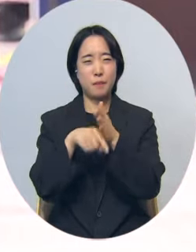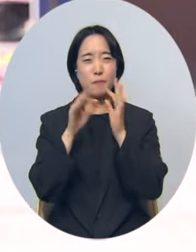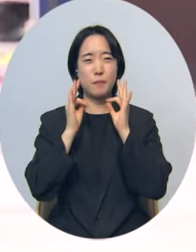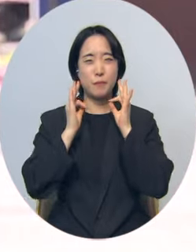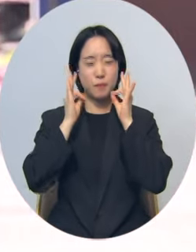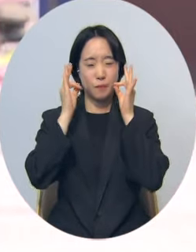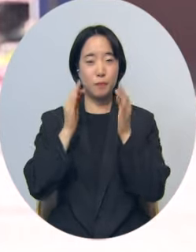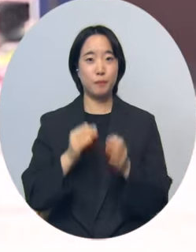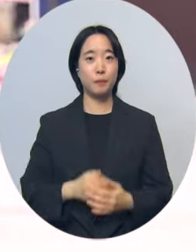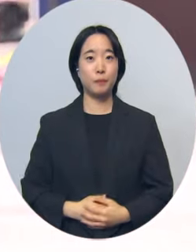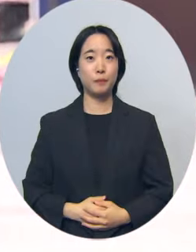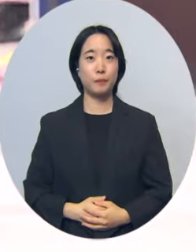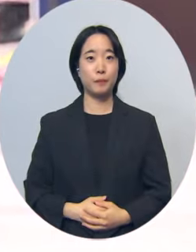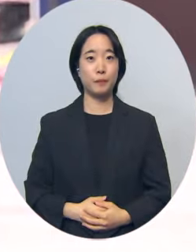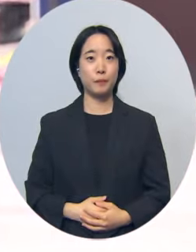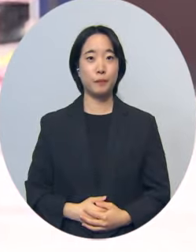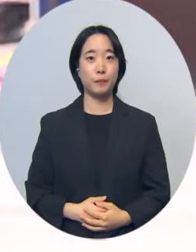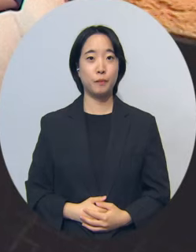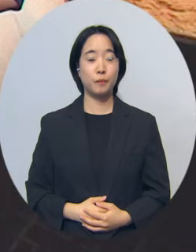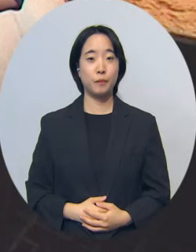KTV 조태영입니다.